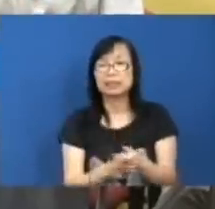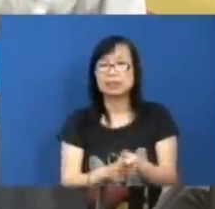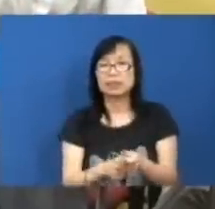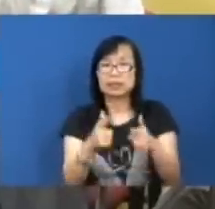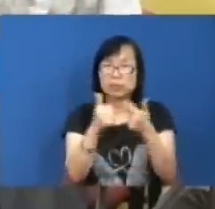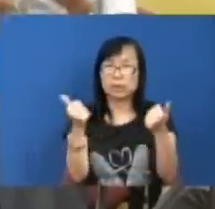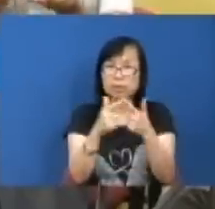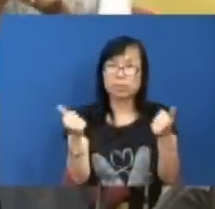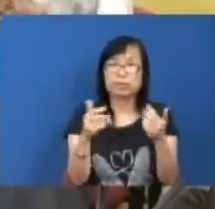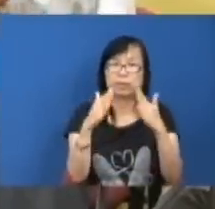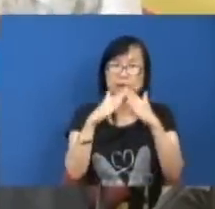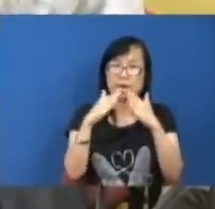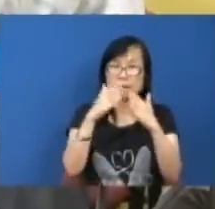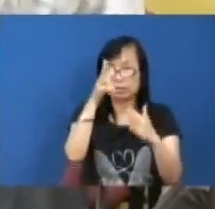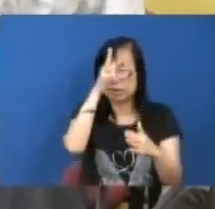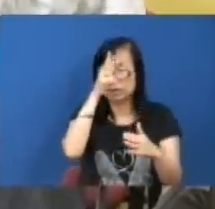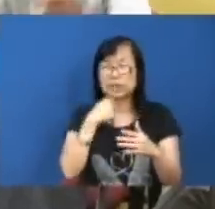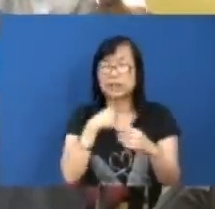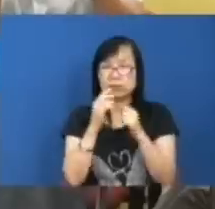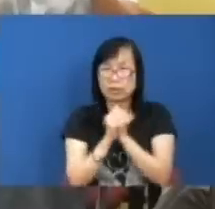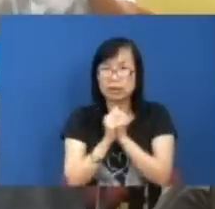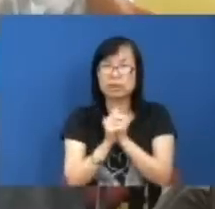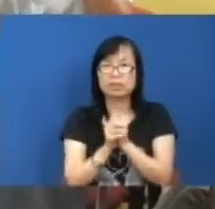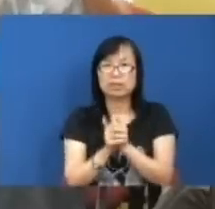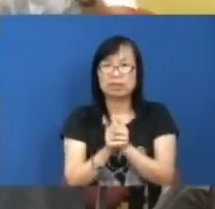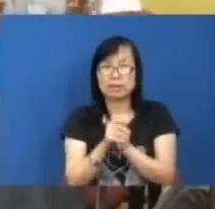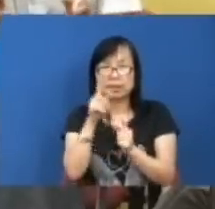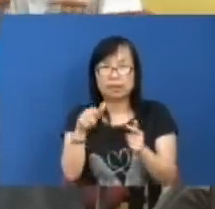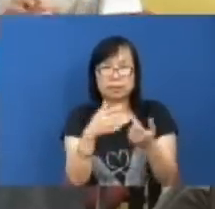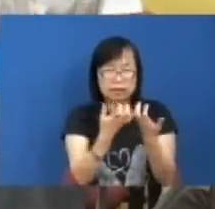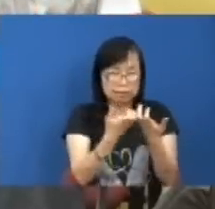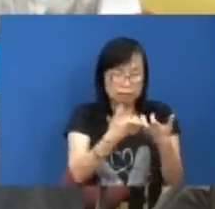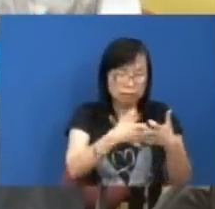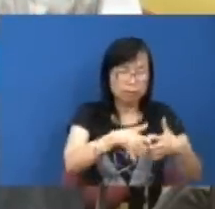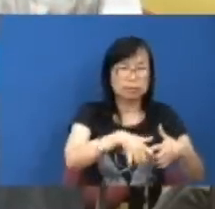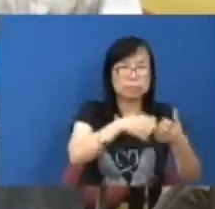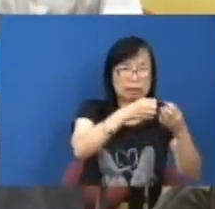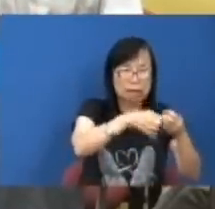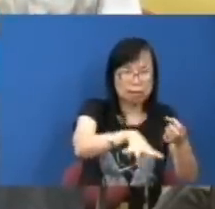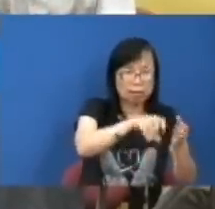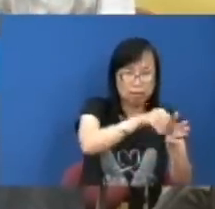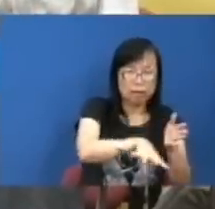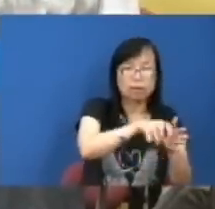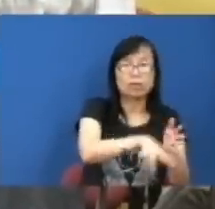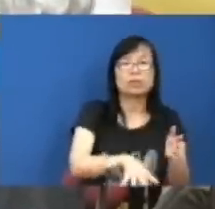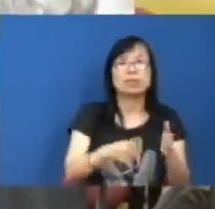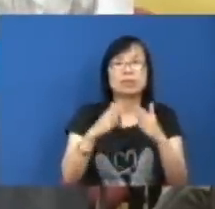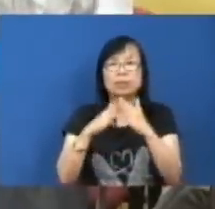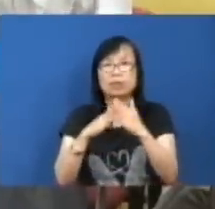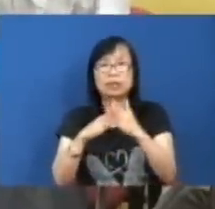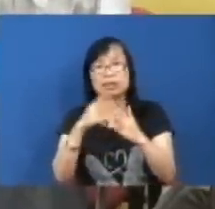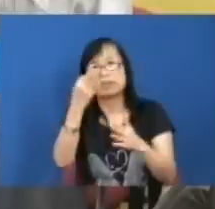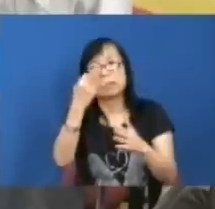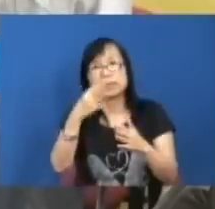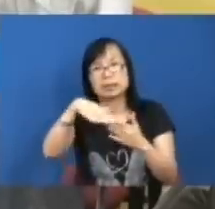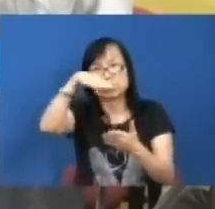合乎翻屋宇署、地政署嘅要求，咁啊點知咧就有啲淚痕就係咁流出嚟，咁就喺即係屋仔就三層高嘅啫，